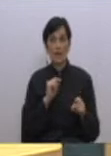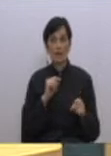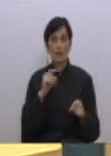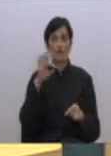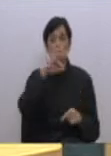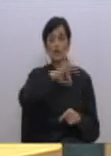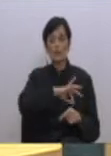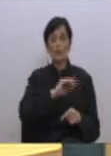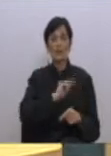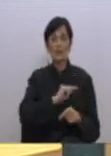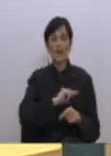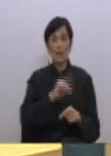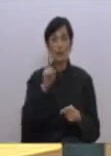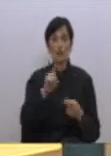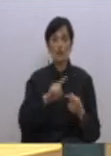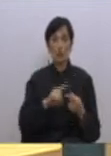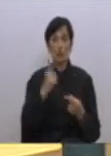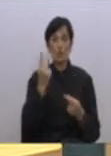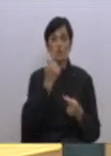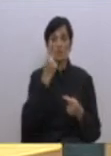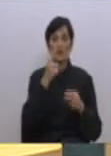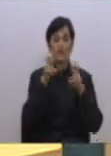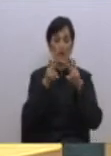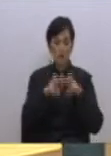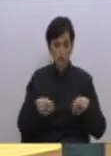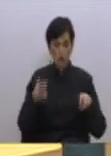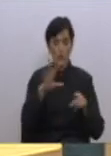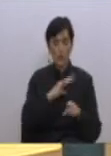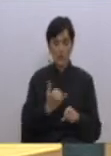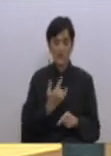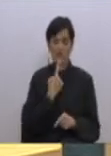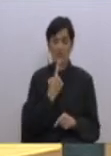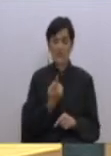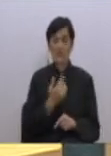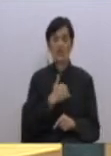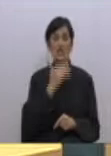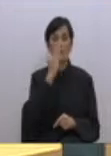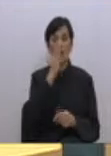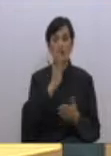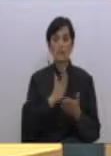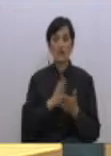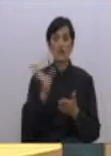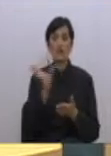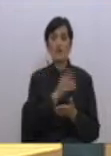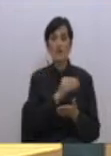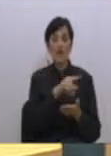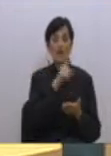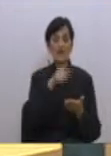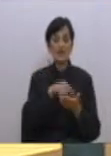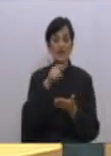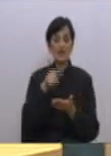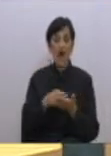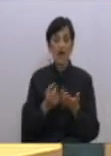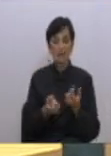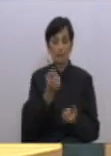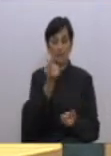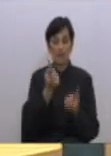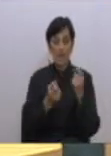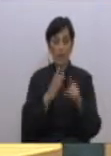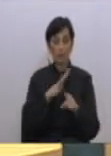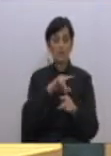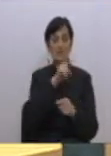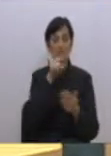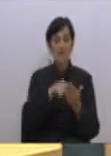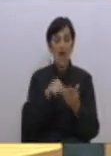შემოსავლების სამსახურთან დაკავშირებით, პირველი შემოწმება უკვე მოხდა წელს და იმედი მაქვს, რომ ყველა საკითხი, რომელიც წამოჭრილი იყო ამ